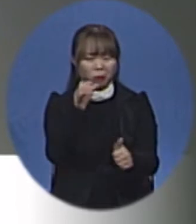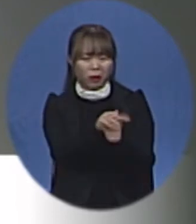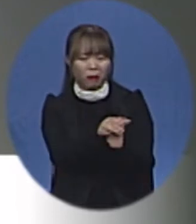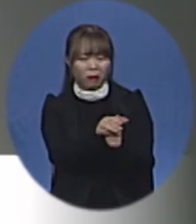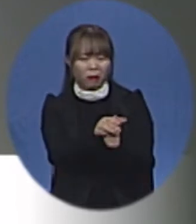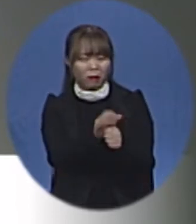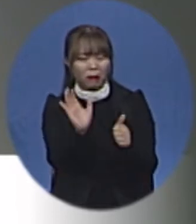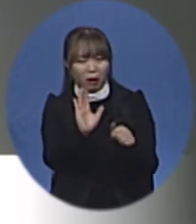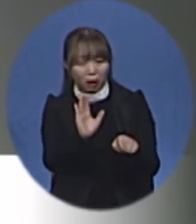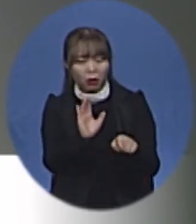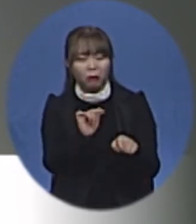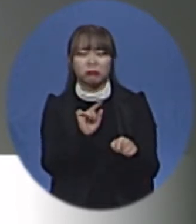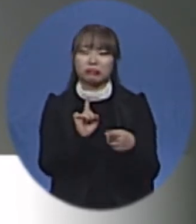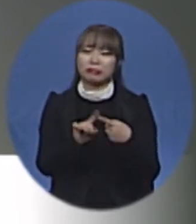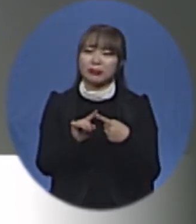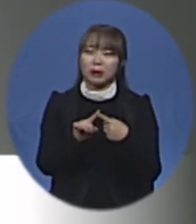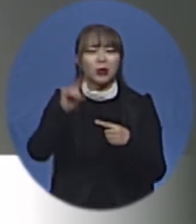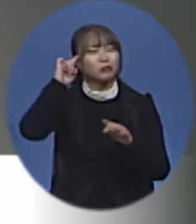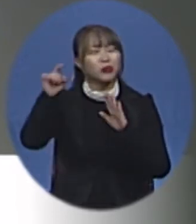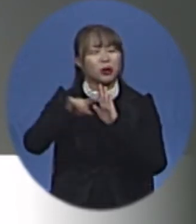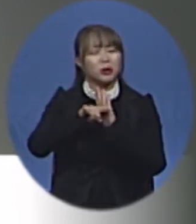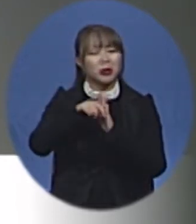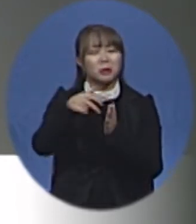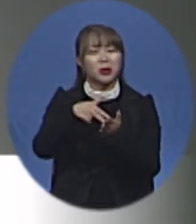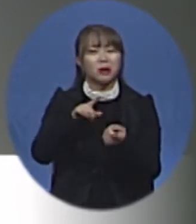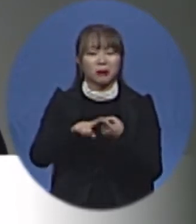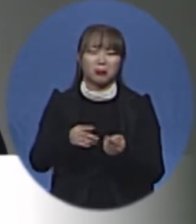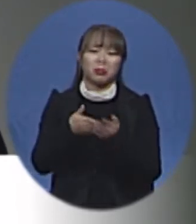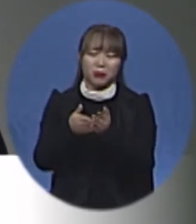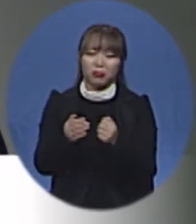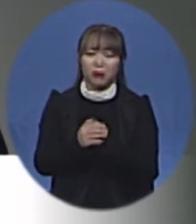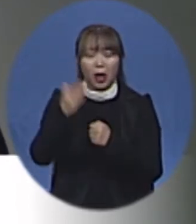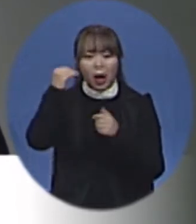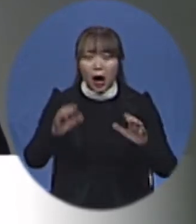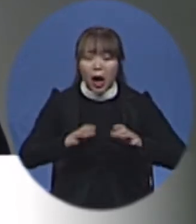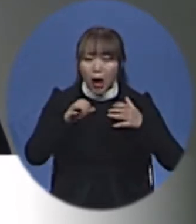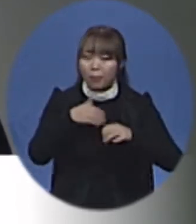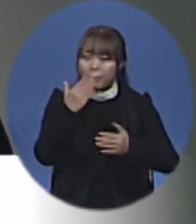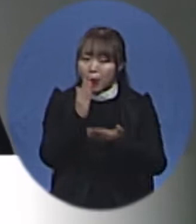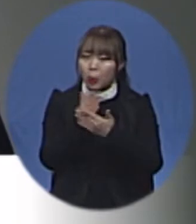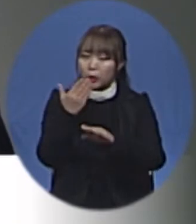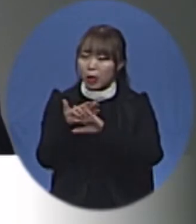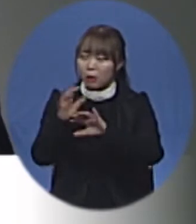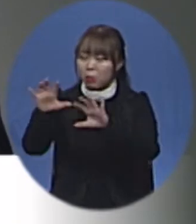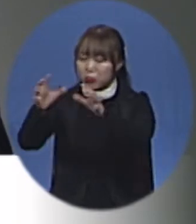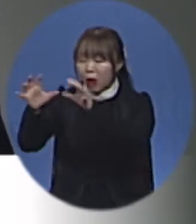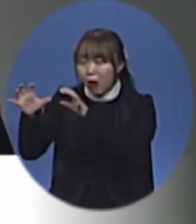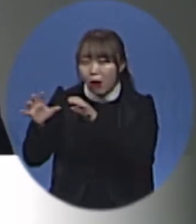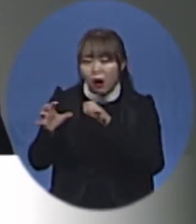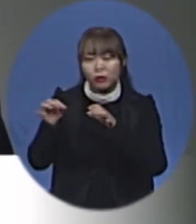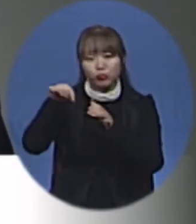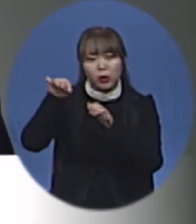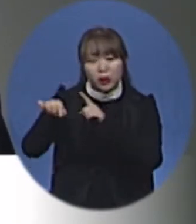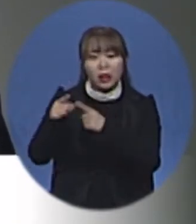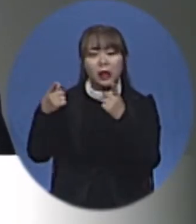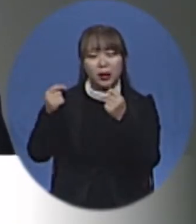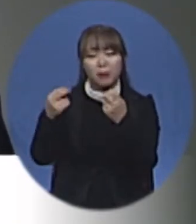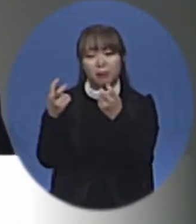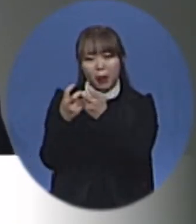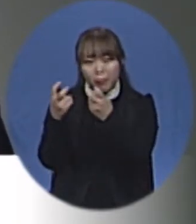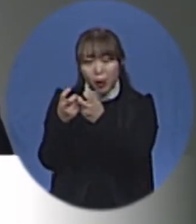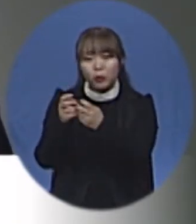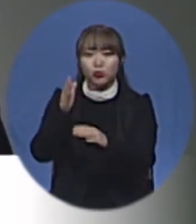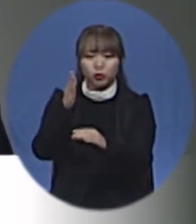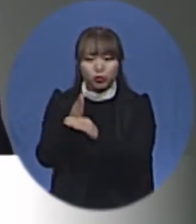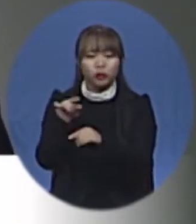거 아니냐라고 하면서 좀 부정적인 견해를 제시했습니다. 우리나라 말고 세계적으로 많은 나라에서 이런